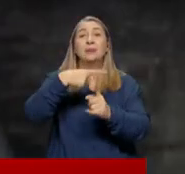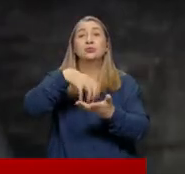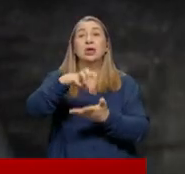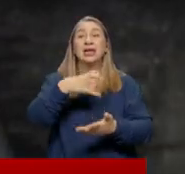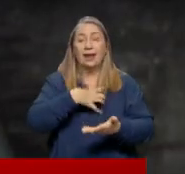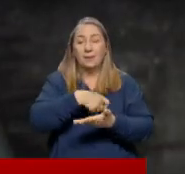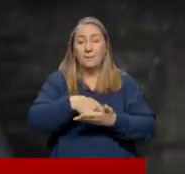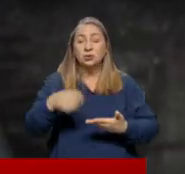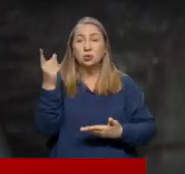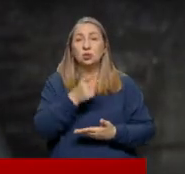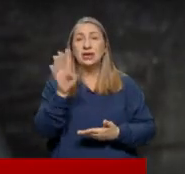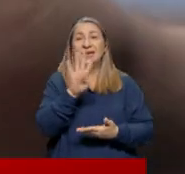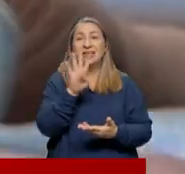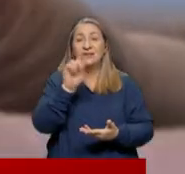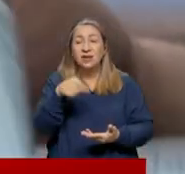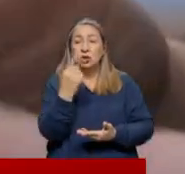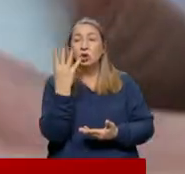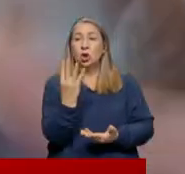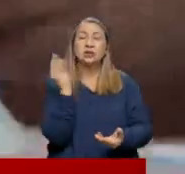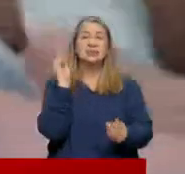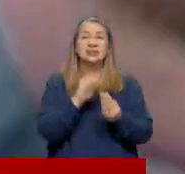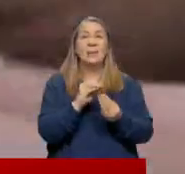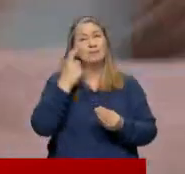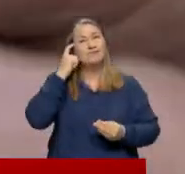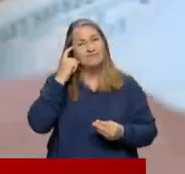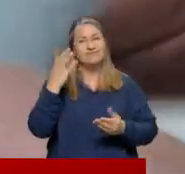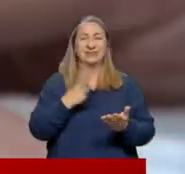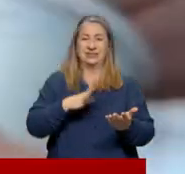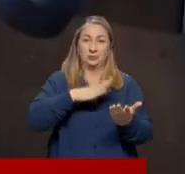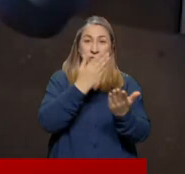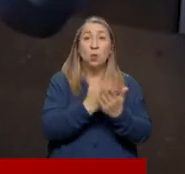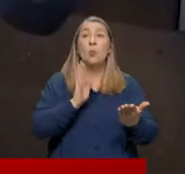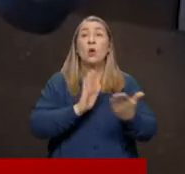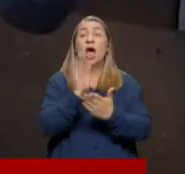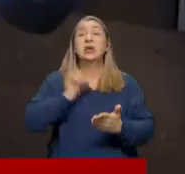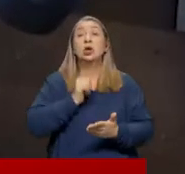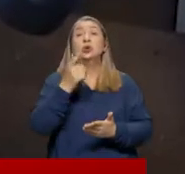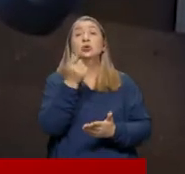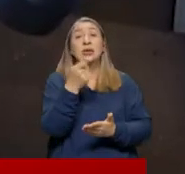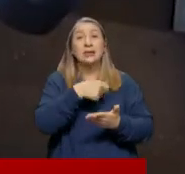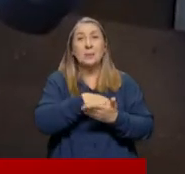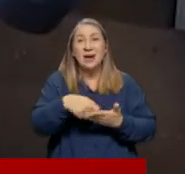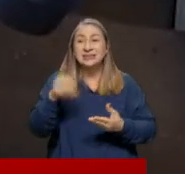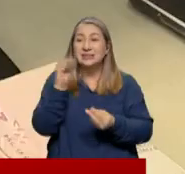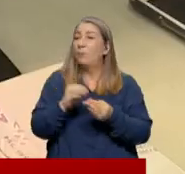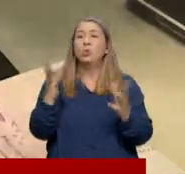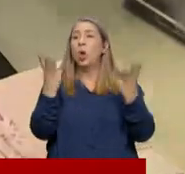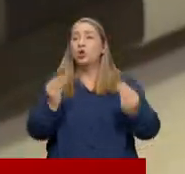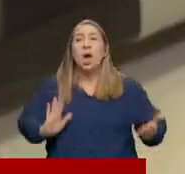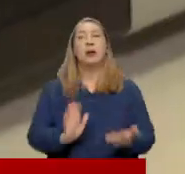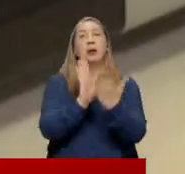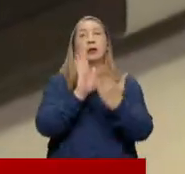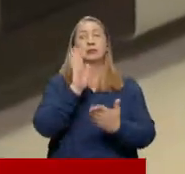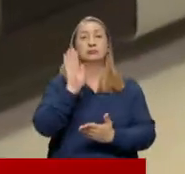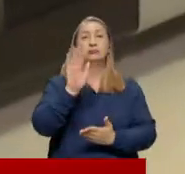de kendi maaşına da yüzde 41 Gül dörtlük zaman görmüş mü bu asgari ücretlinin maaş zamları ne oldu diyerek itiraz